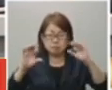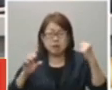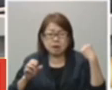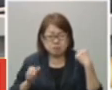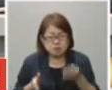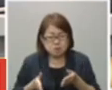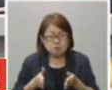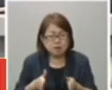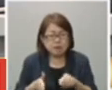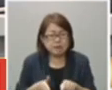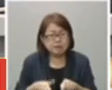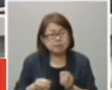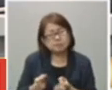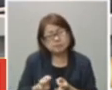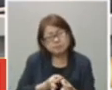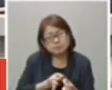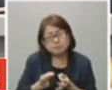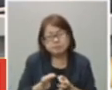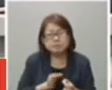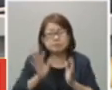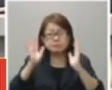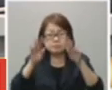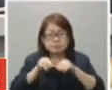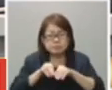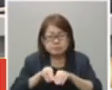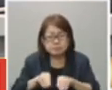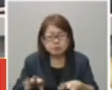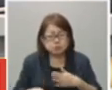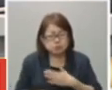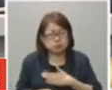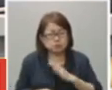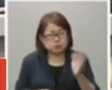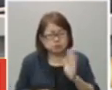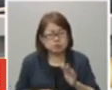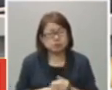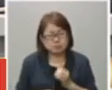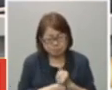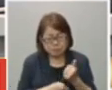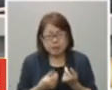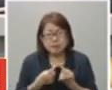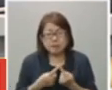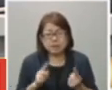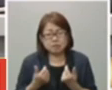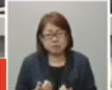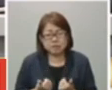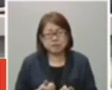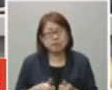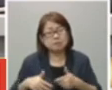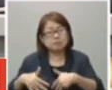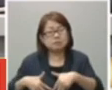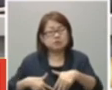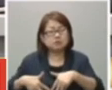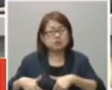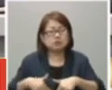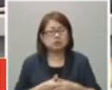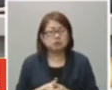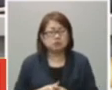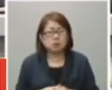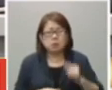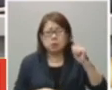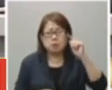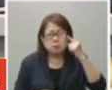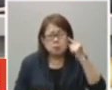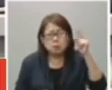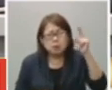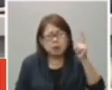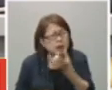ตื่นตระหนกแต่ทุกวันนี้ครับท่านประธานครับพี่น้องประชาชนเข้าไม่ถึงข้อมูลข่าว